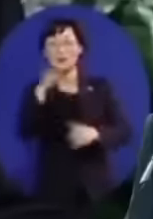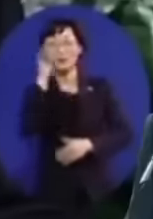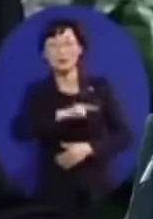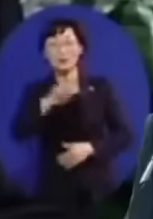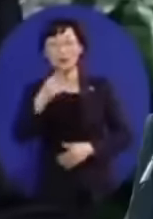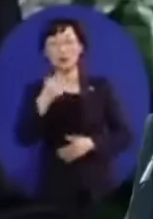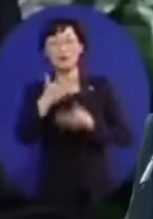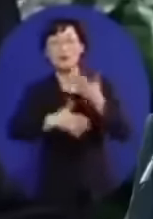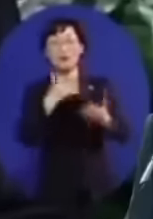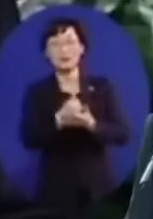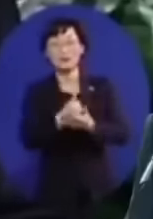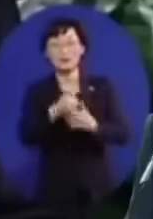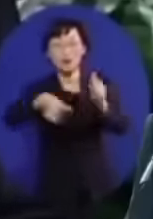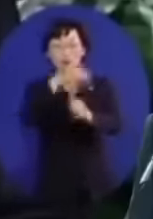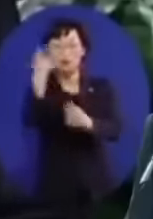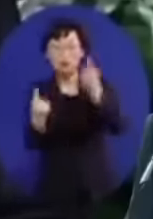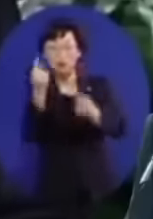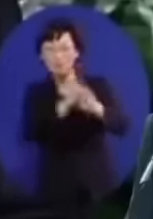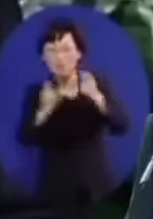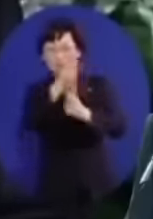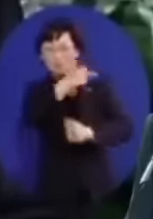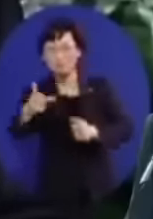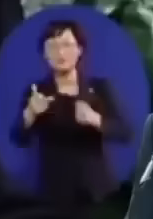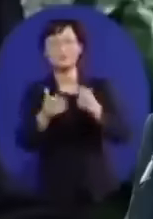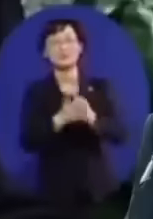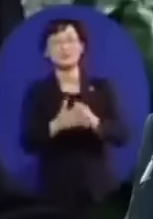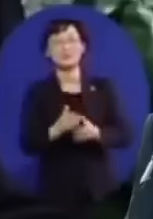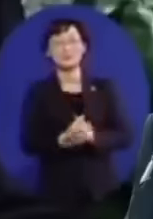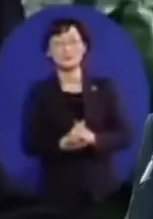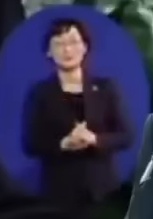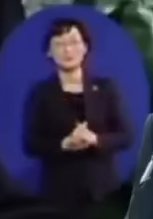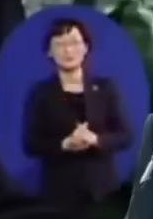하나님은 환경보다 더 크신 하나님이 계십니다.